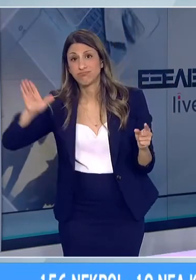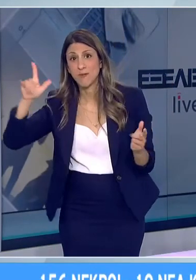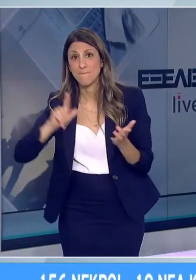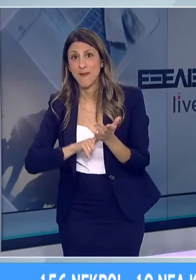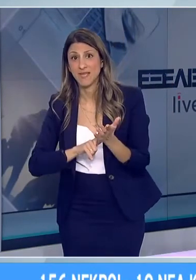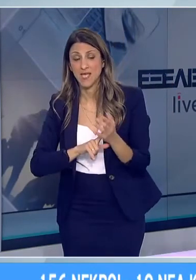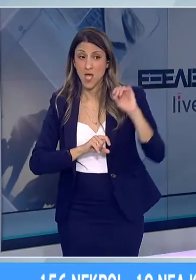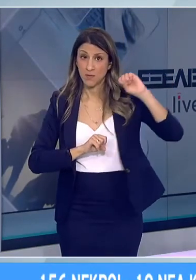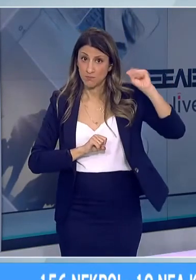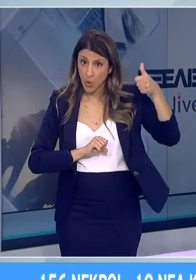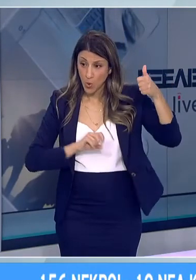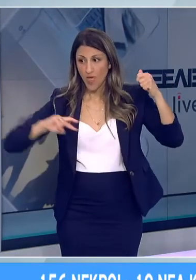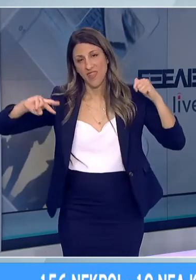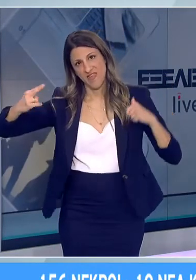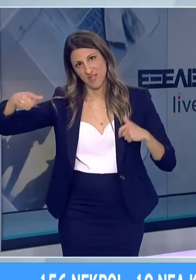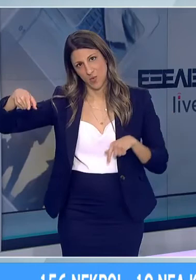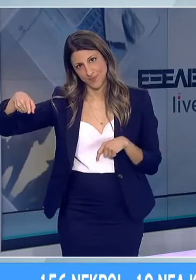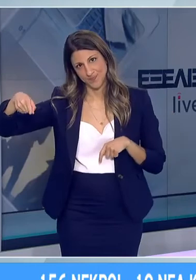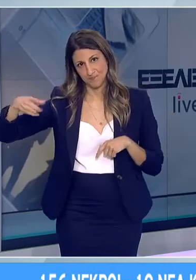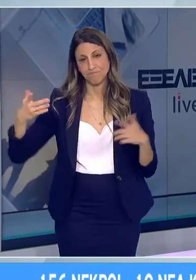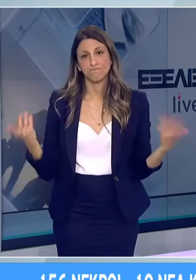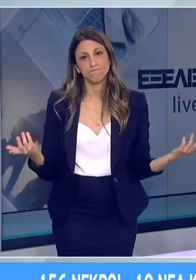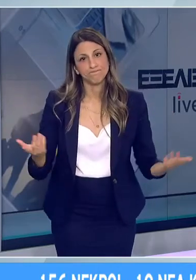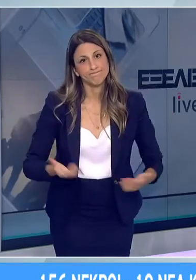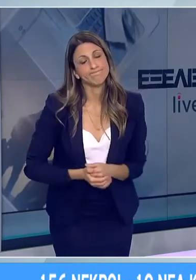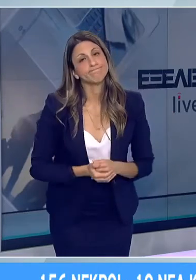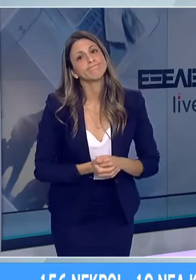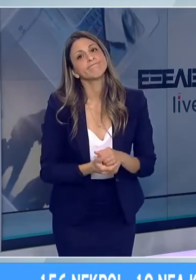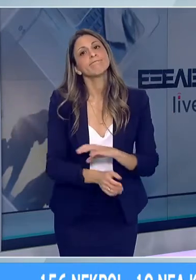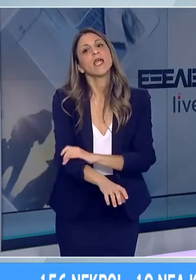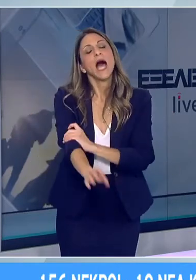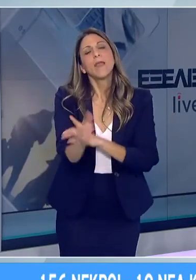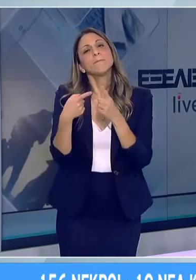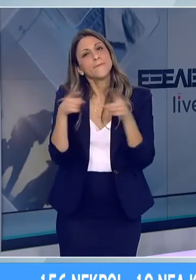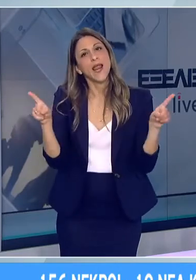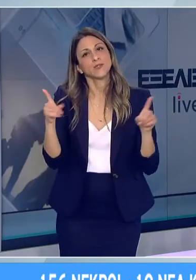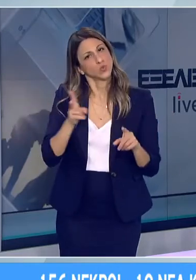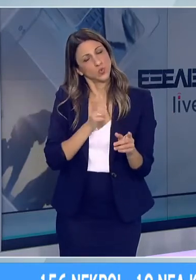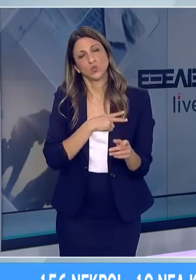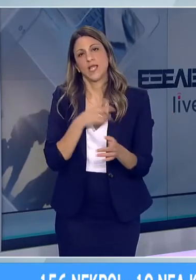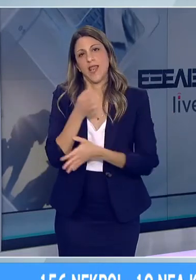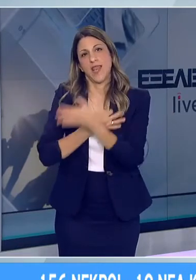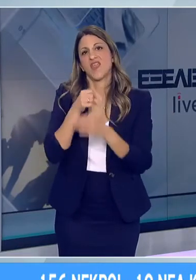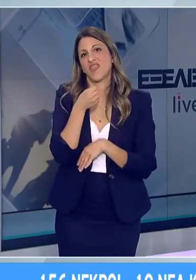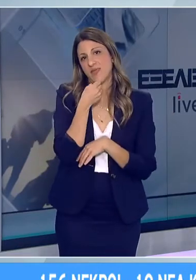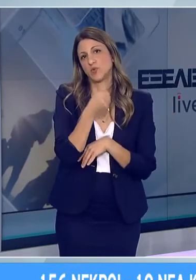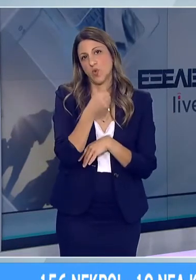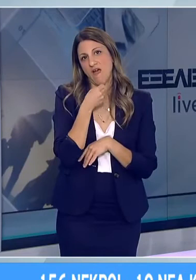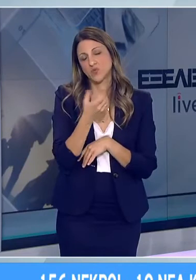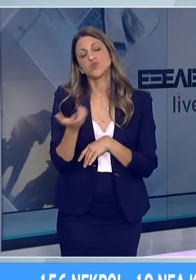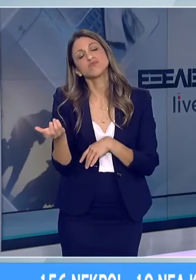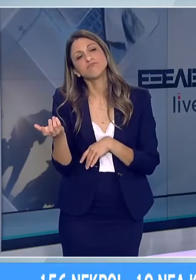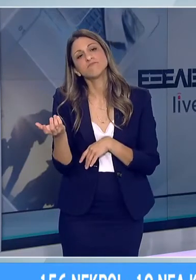υποδεικνύει η δημόσια υγεία. Και νομίζω αυτό θα γίνει. Είναι όντως αντίφαση. Έχει δίκιο ο αγαπητός δημοσιογράφος. Αλλά είναι το καλύτερο